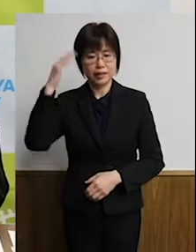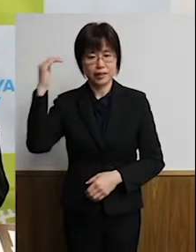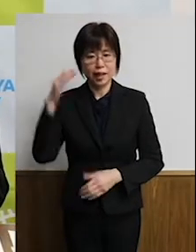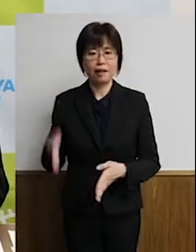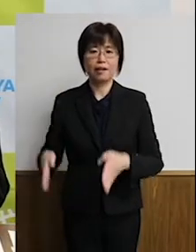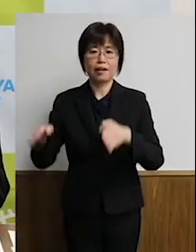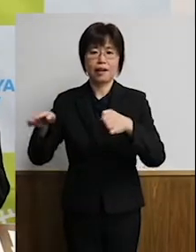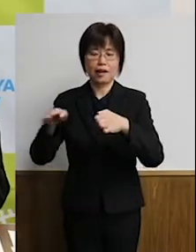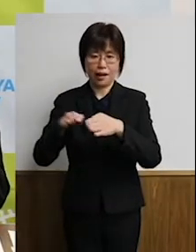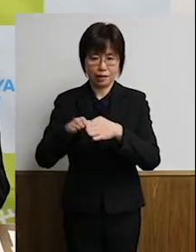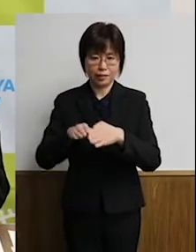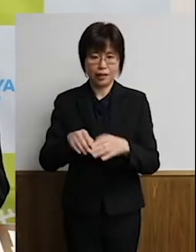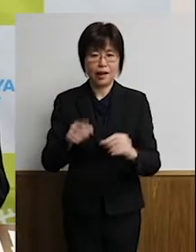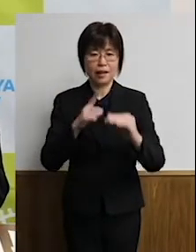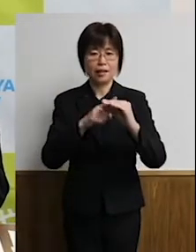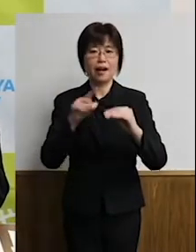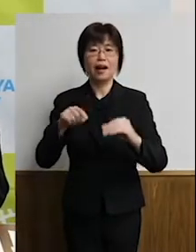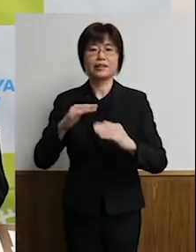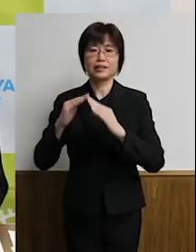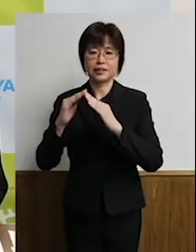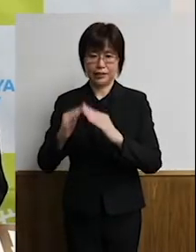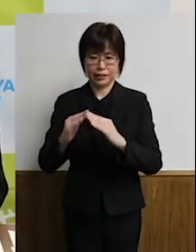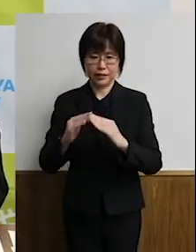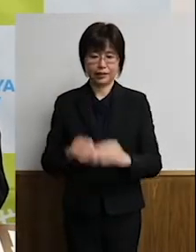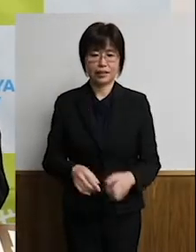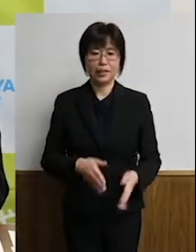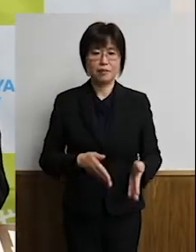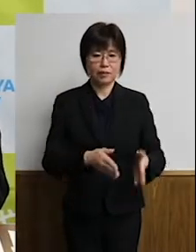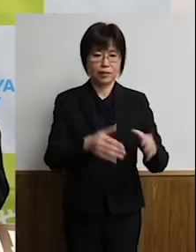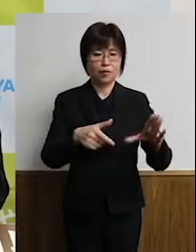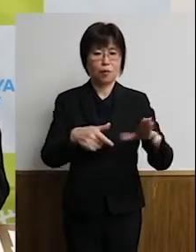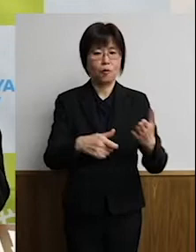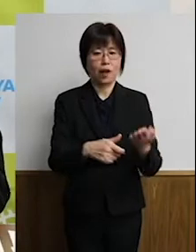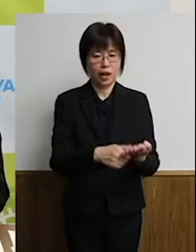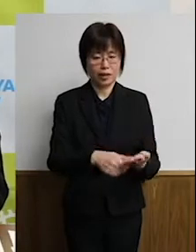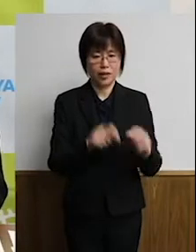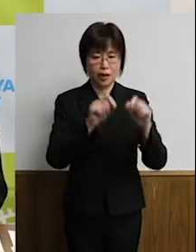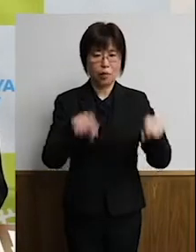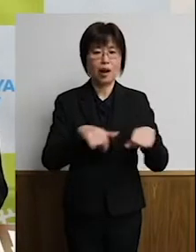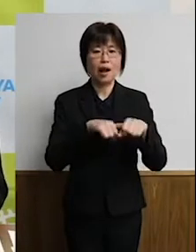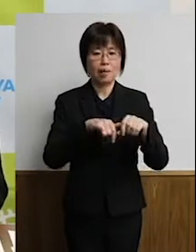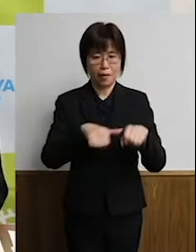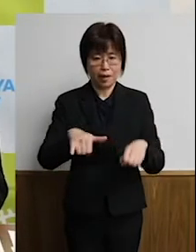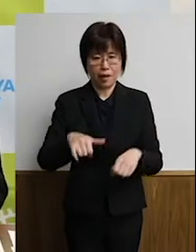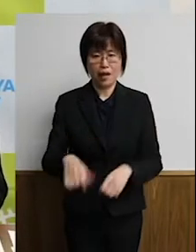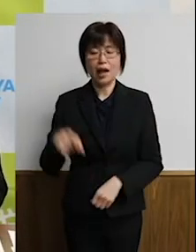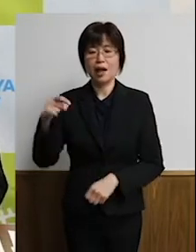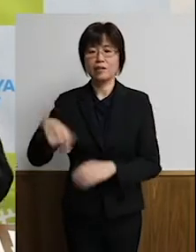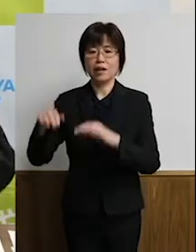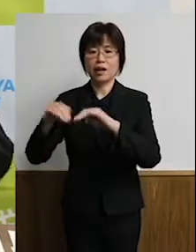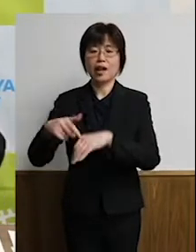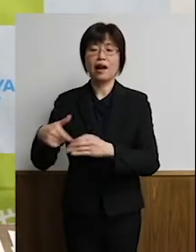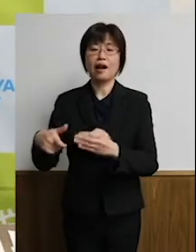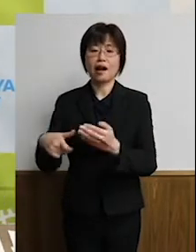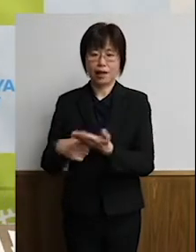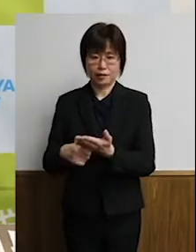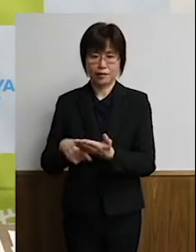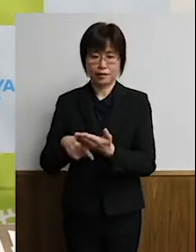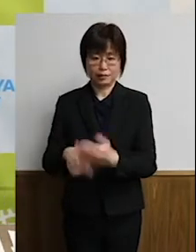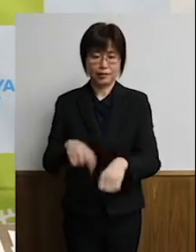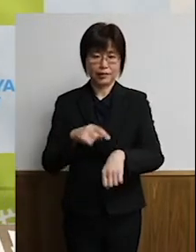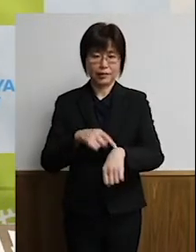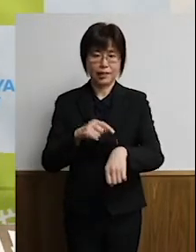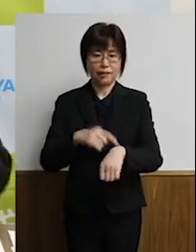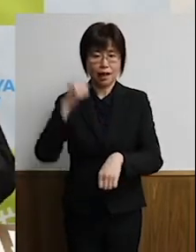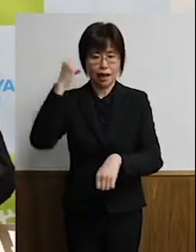念館、旧渋沢邸中ん家、道の駅岡部、深谷駅となります。運行時間帯